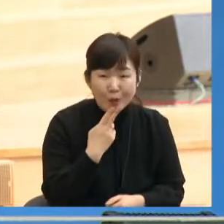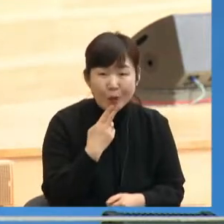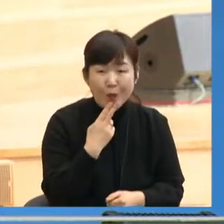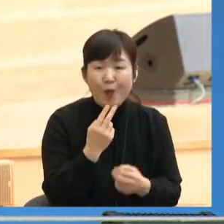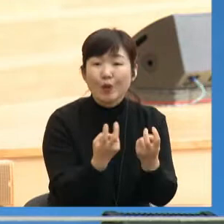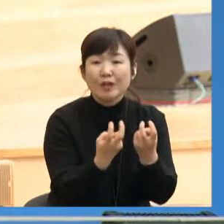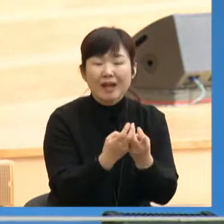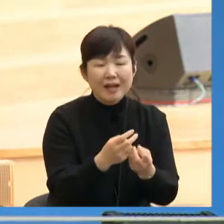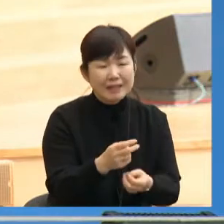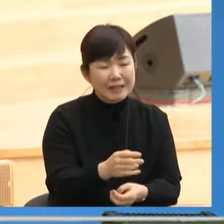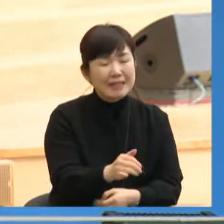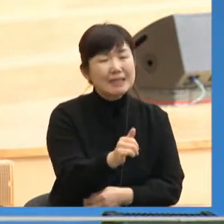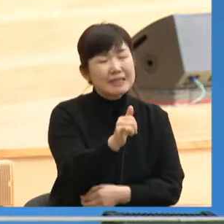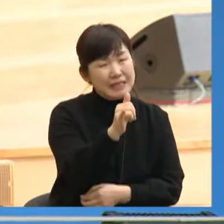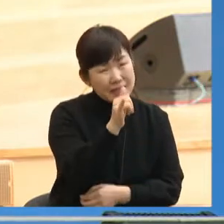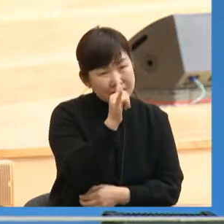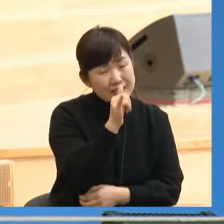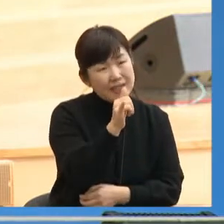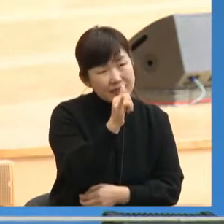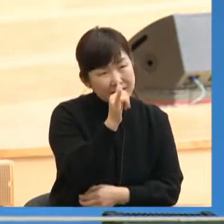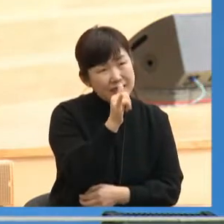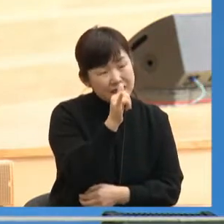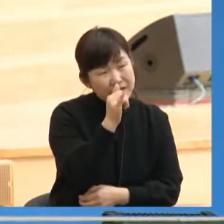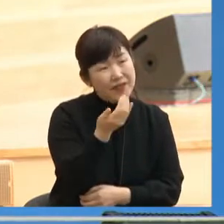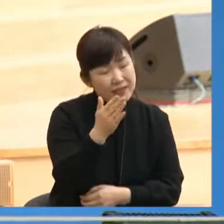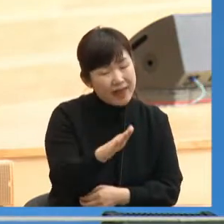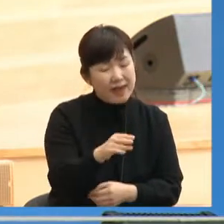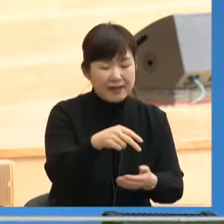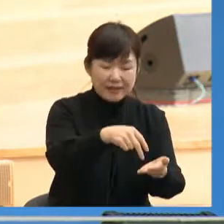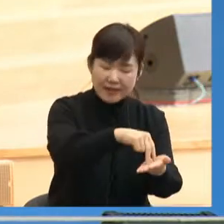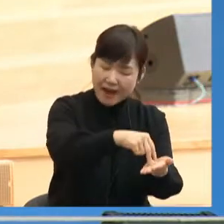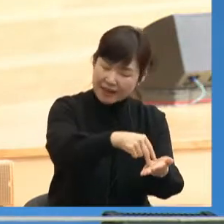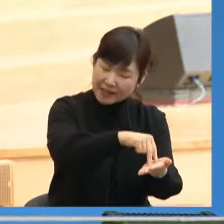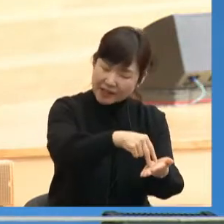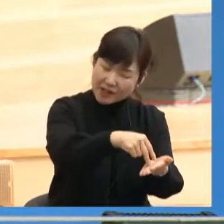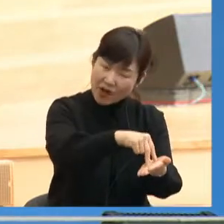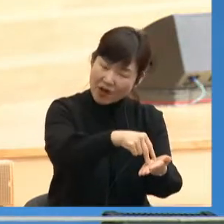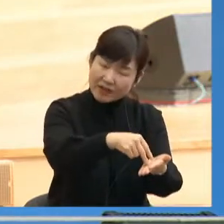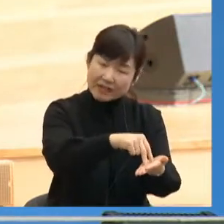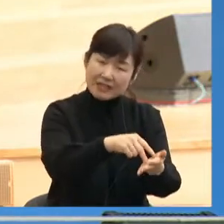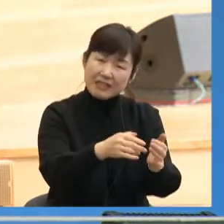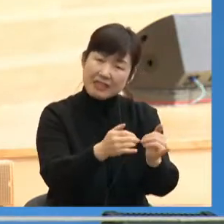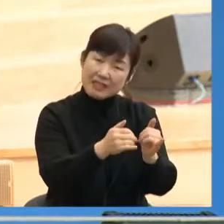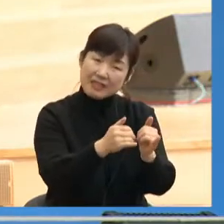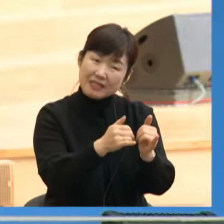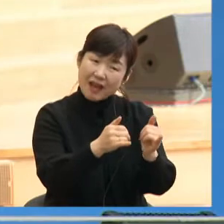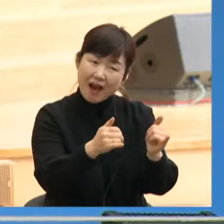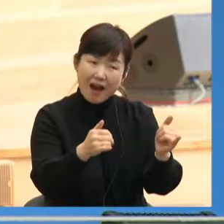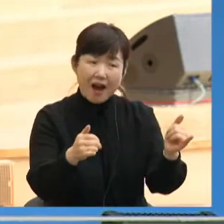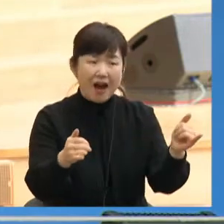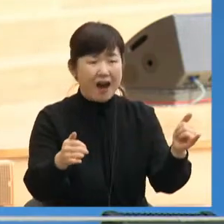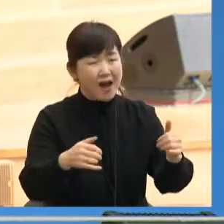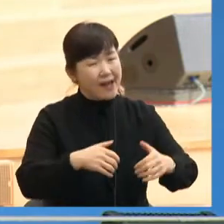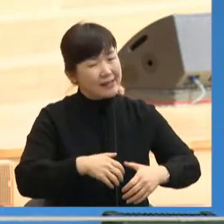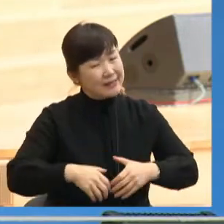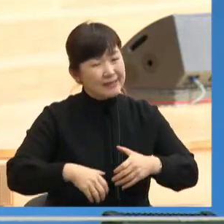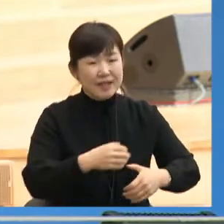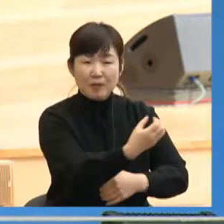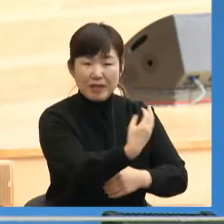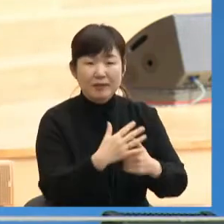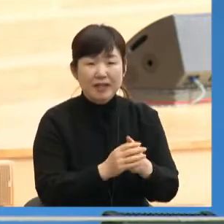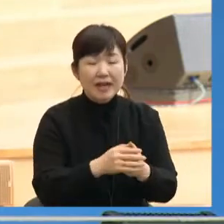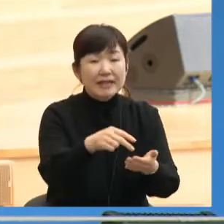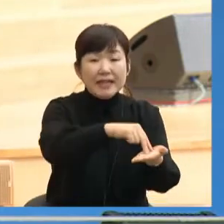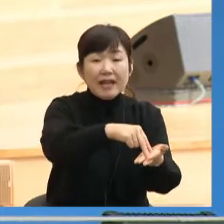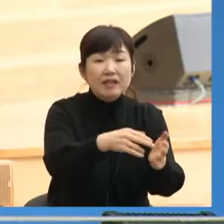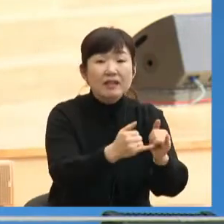얘기합니까? 있기는 있는데 다리 저는 자. 당시 여러분, 다리를 전다는 말은 그